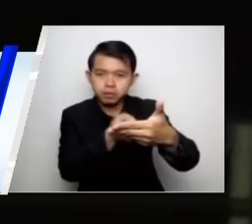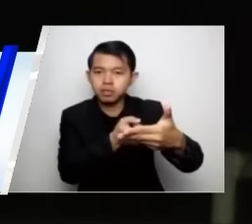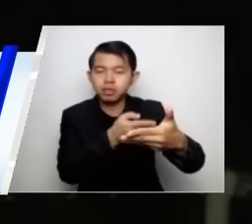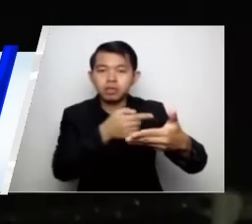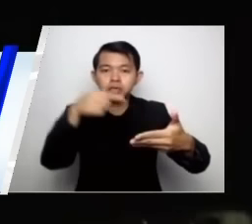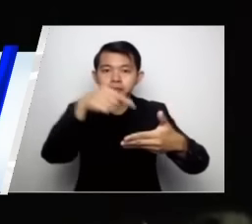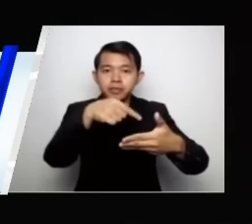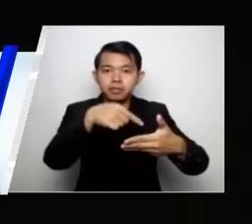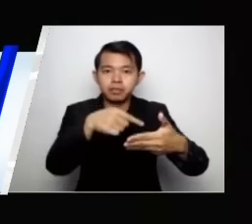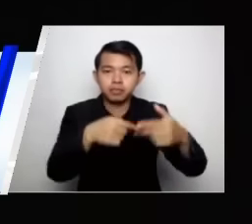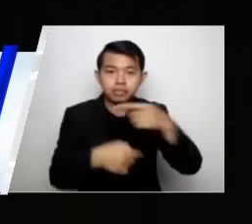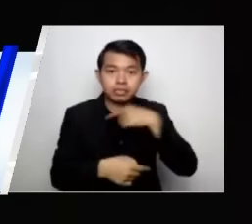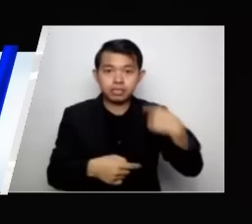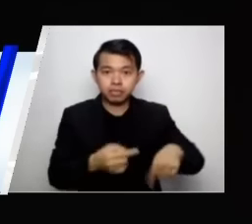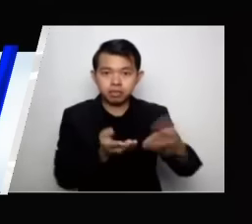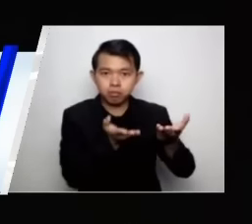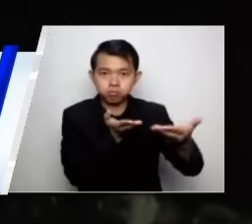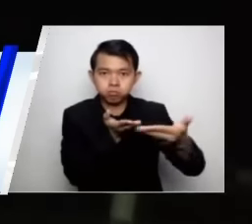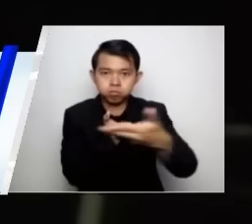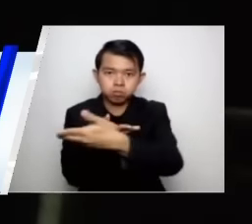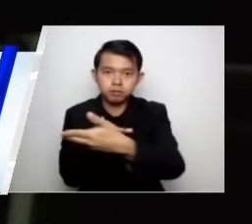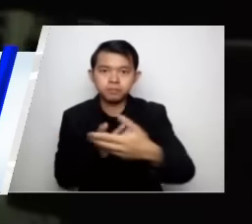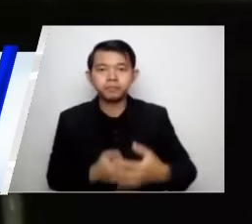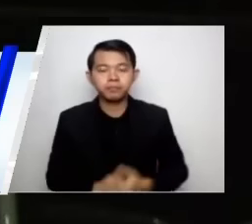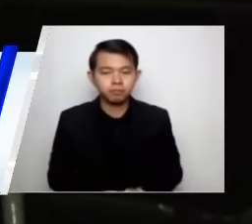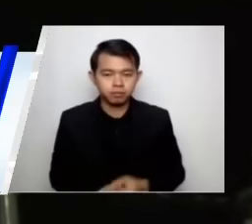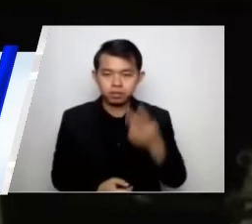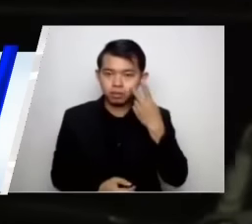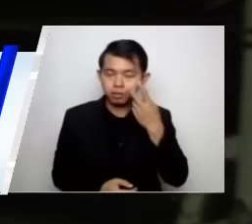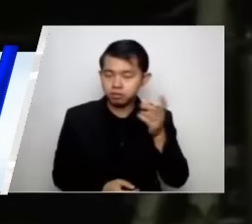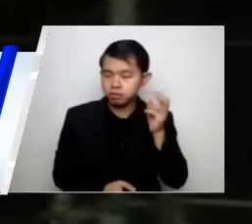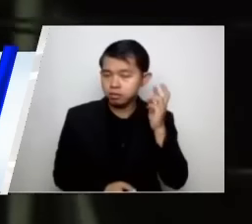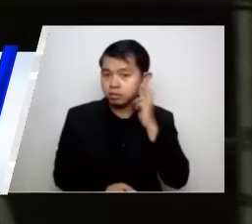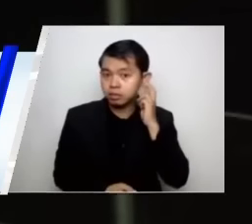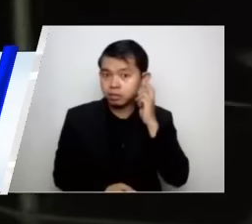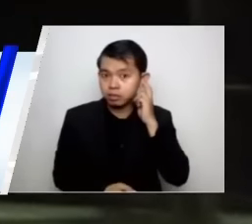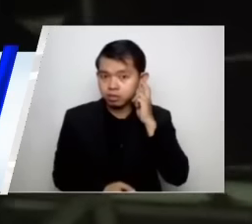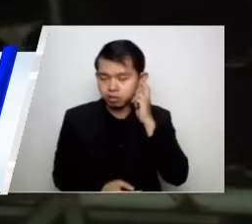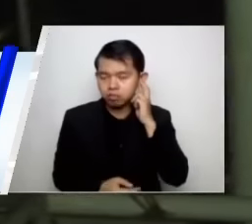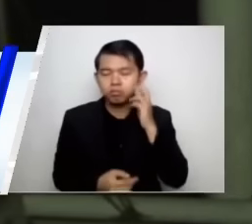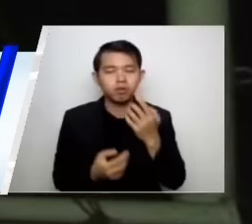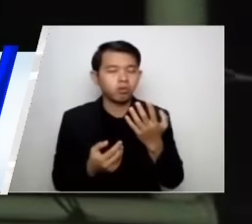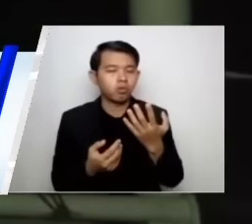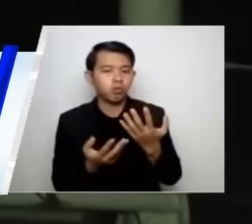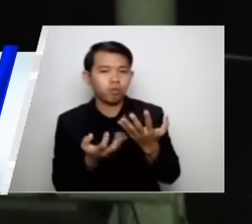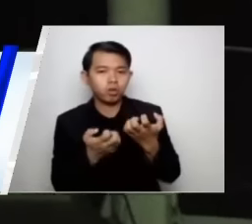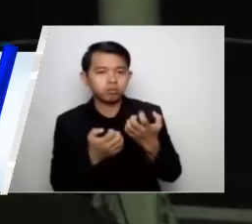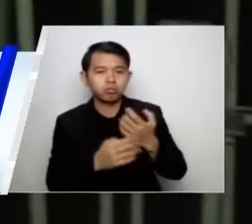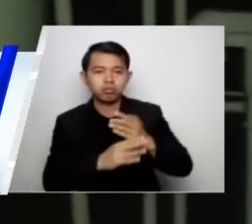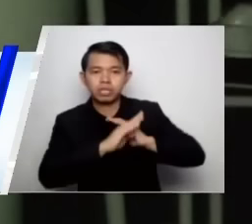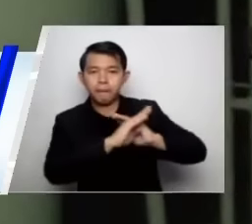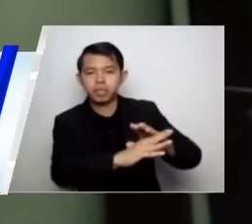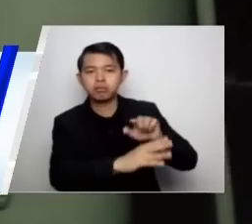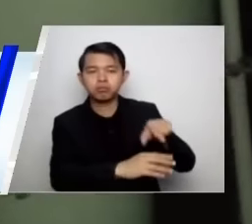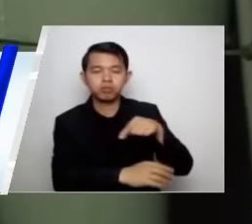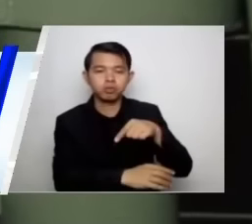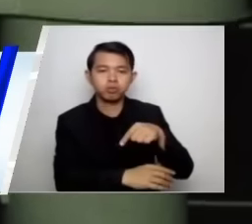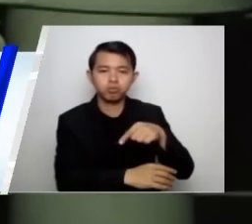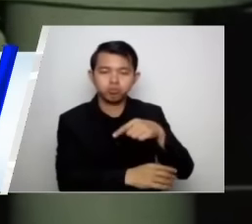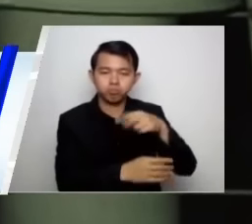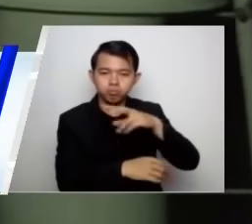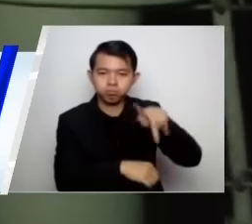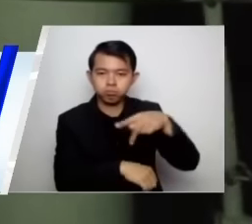namin ang ilang beses na radio challenge ng China para palayuin ang Philippine Coast Guard sa umano'y teritoryo nila. Pasado alas